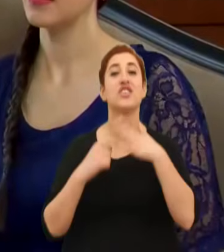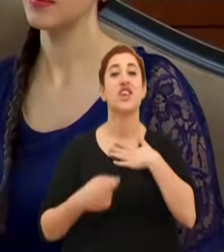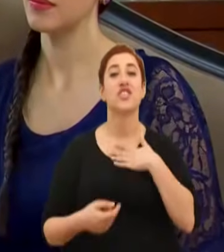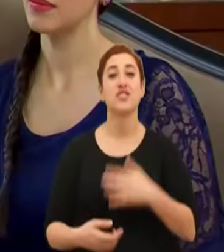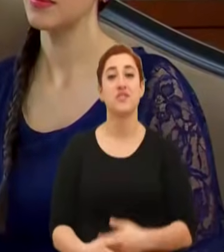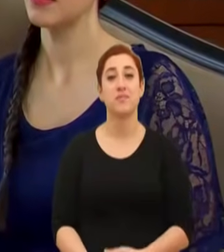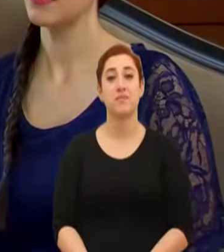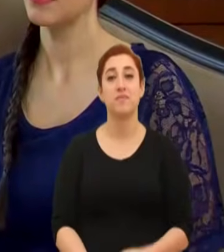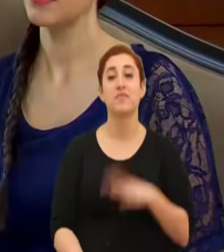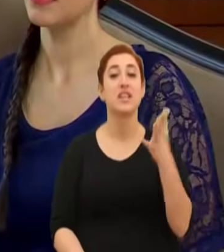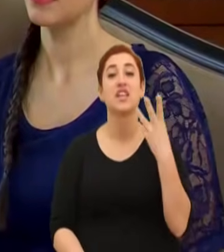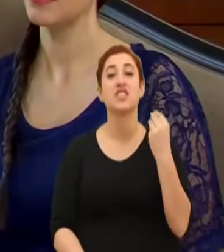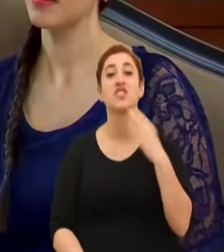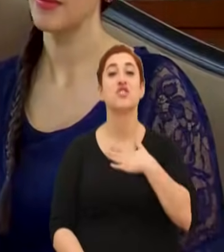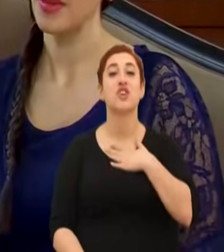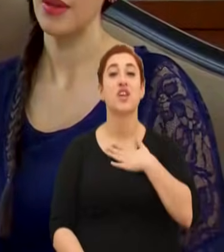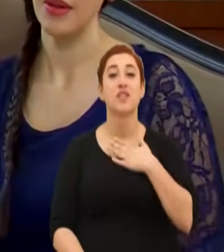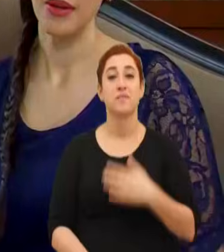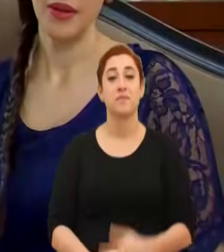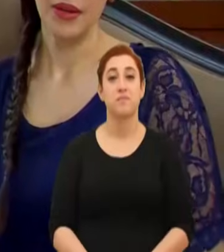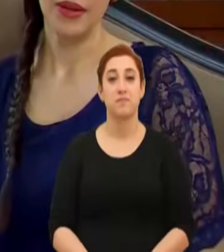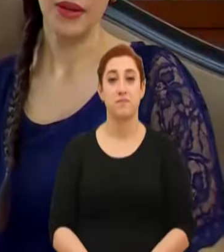Asiyeciğim, nasılsın canım?